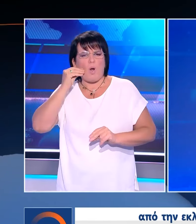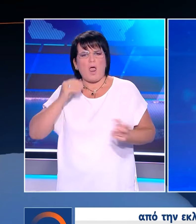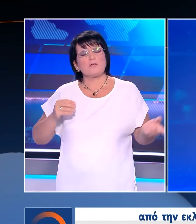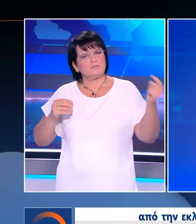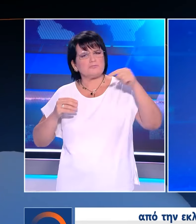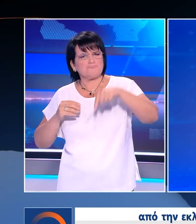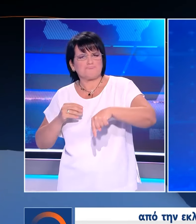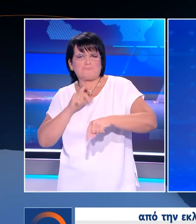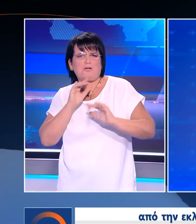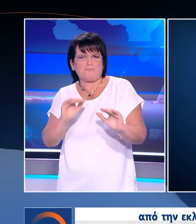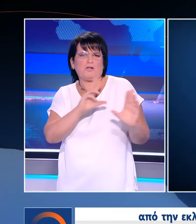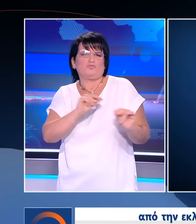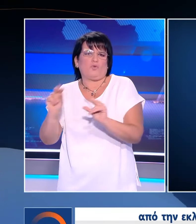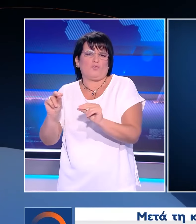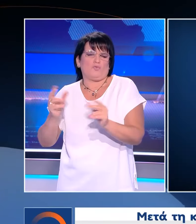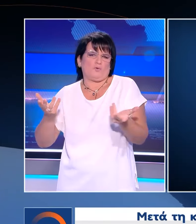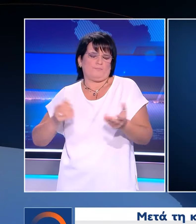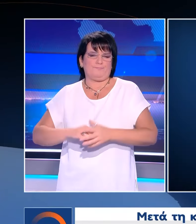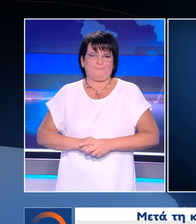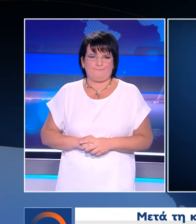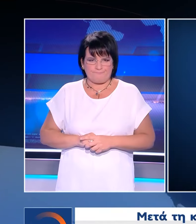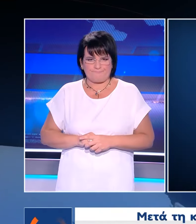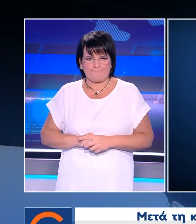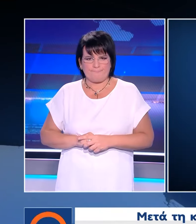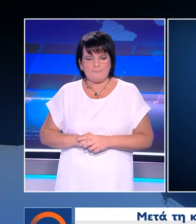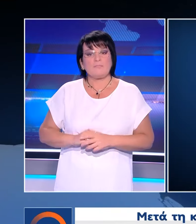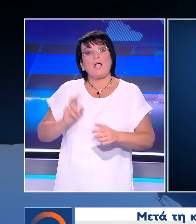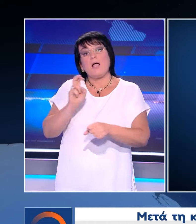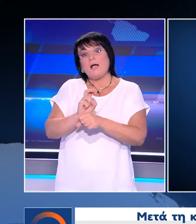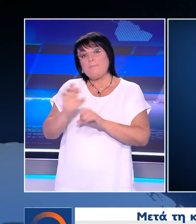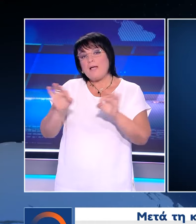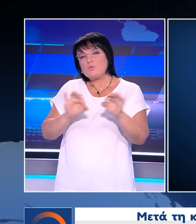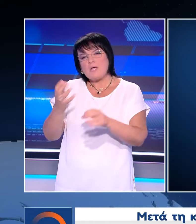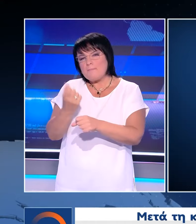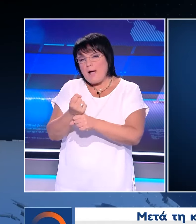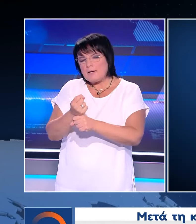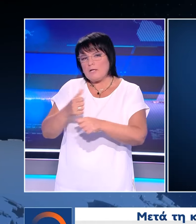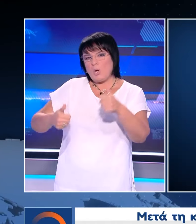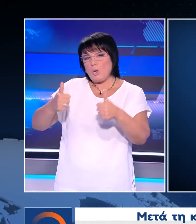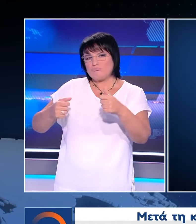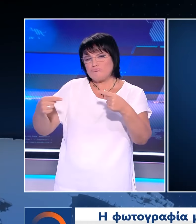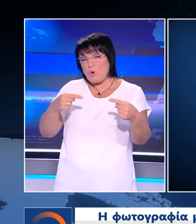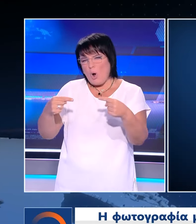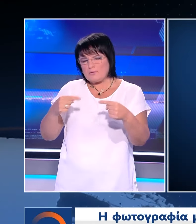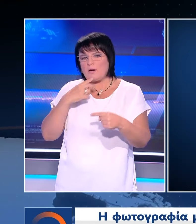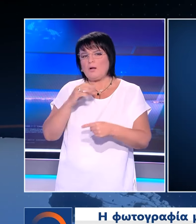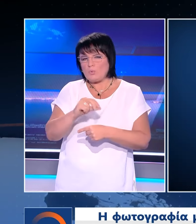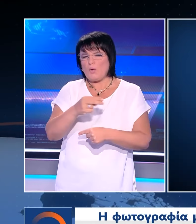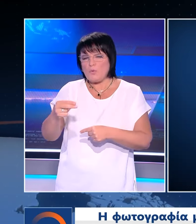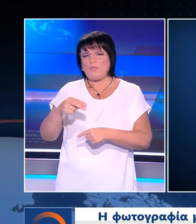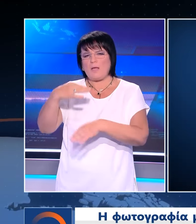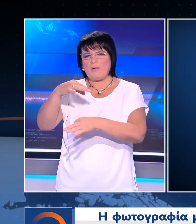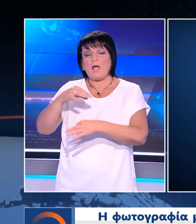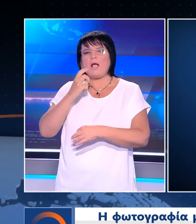ο παύλος πολάκης μετά την κόντρα για το ποθεν σες ξέσπασε ο πόλεμος της ανάρτησης στο συριζα η φωτογραφία με την οποία ο στέφανος